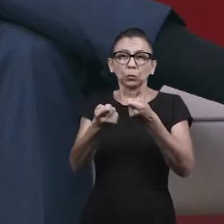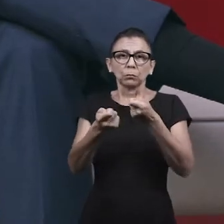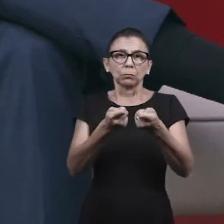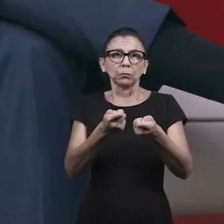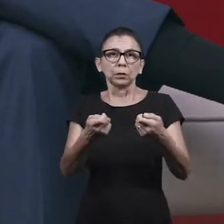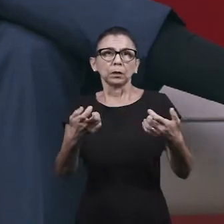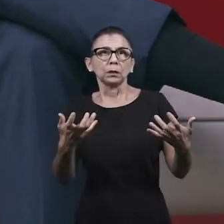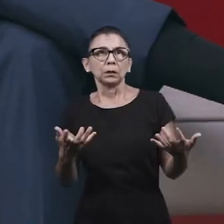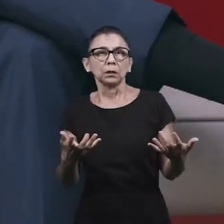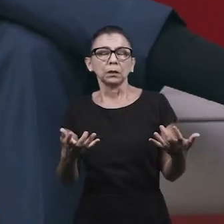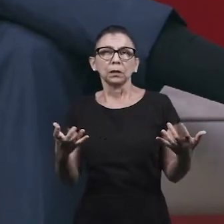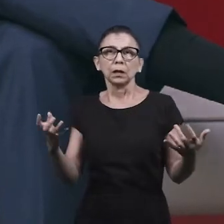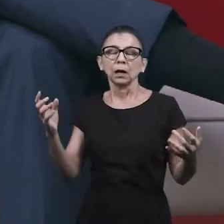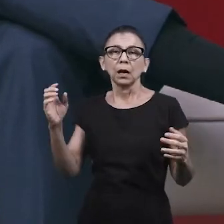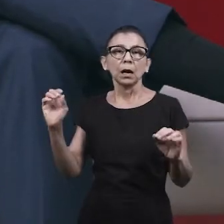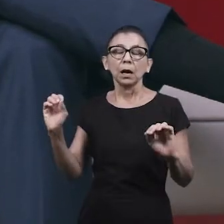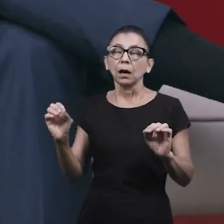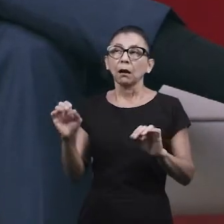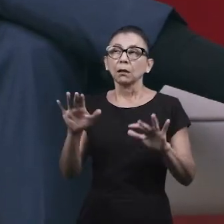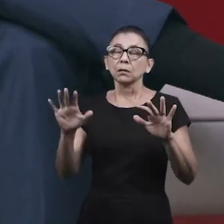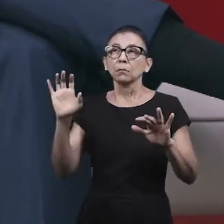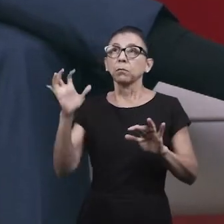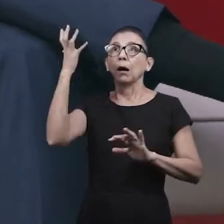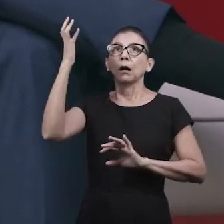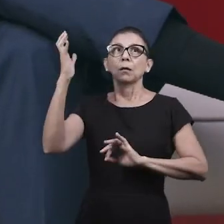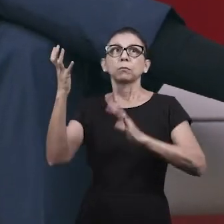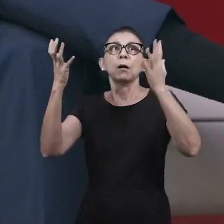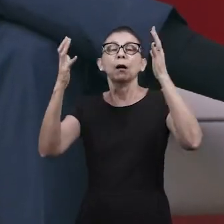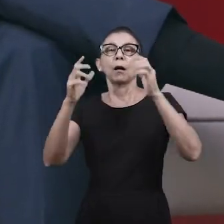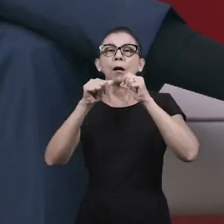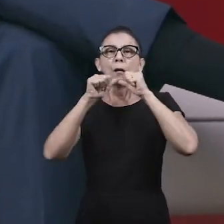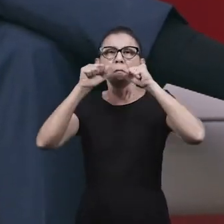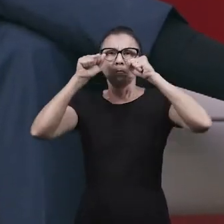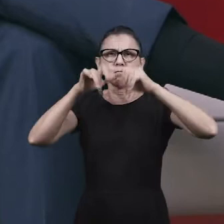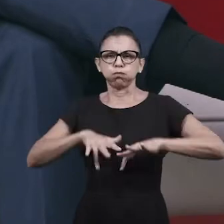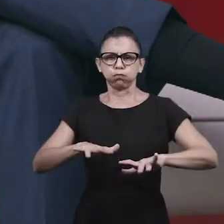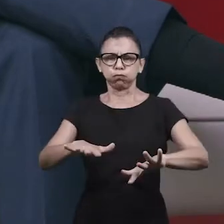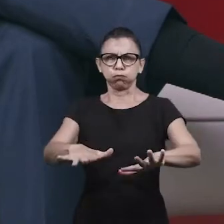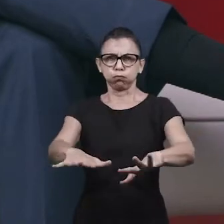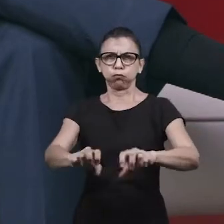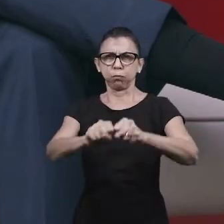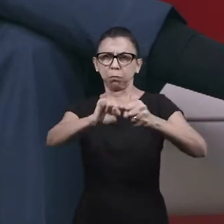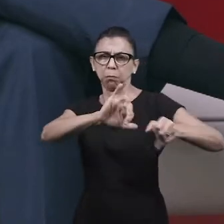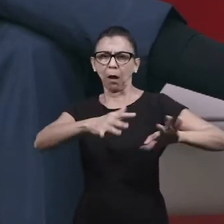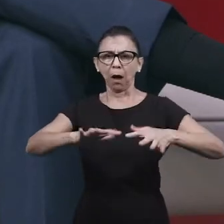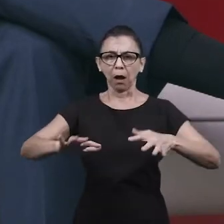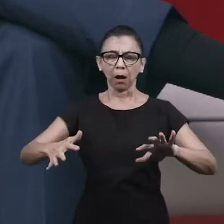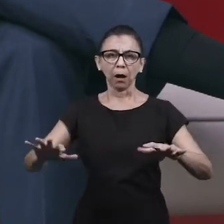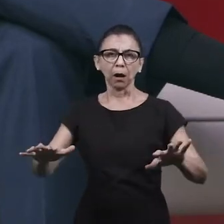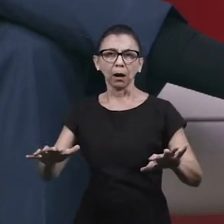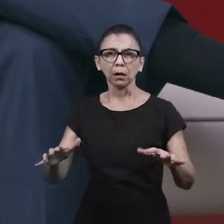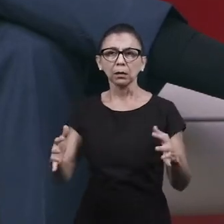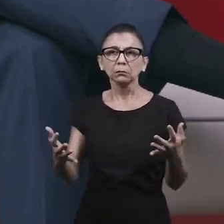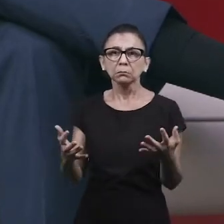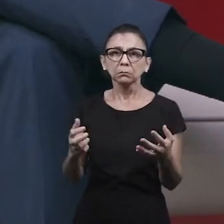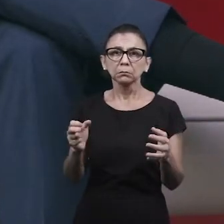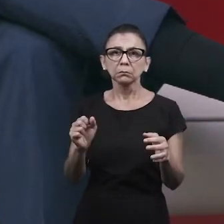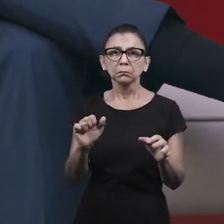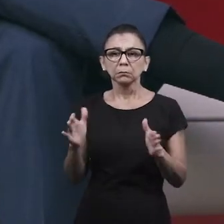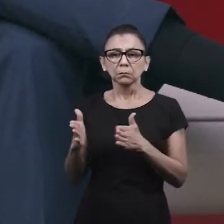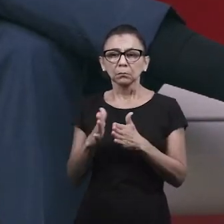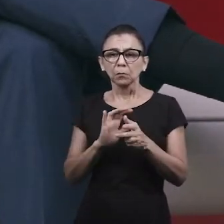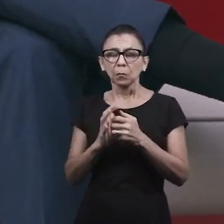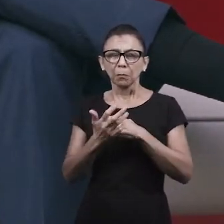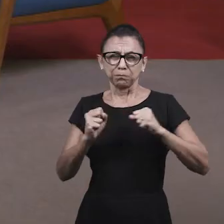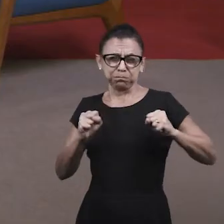incessante tout le temps, dans l'économie, dans la santé. Des fois, il y a des événements comme des tremblements de terre,